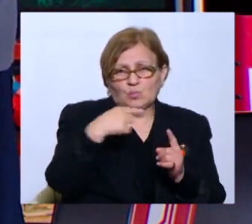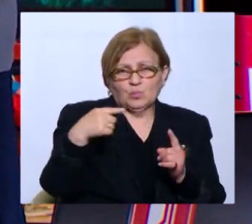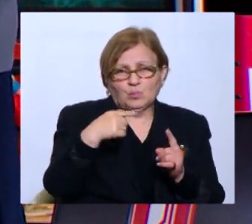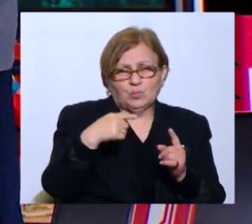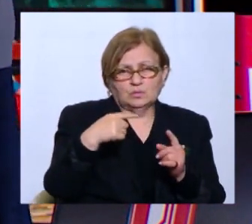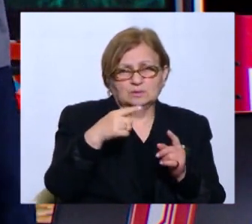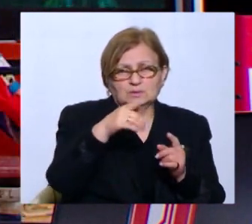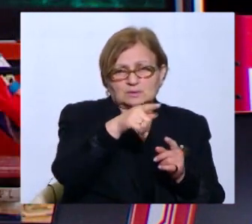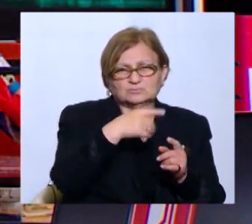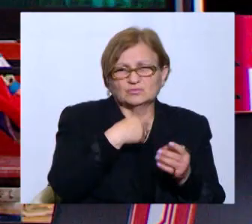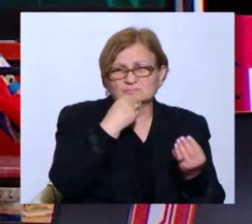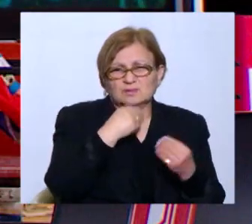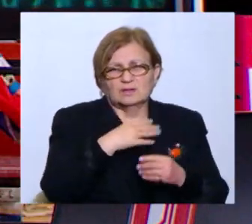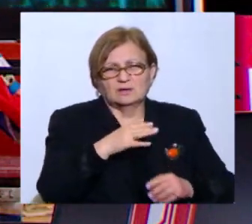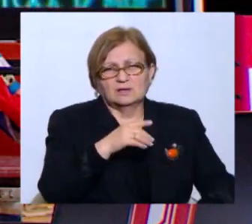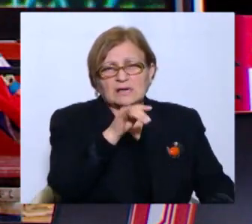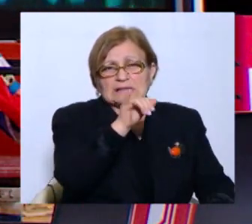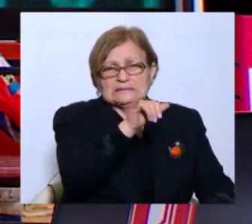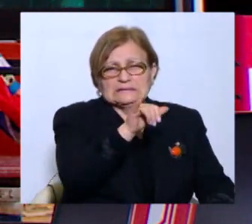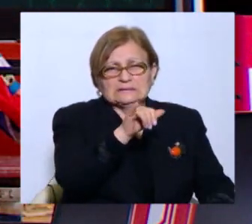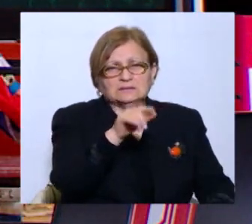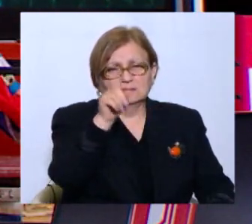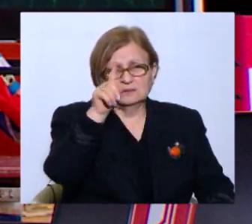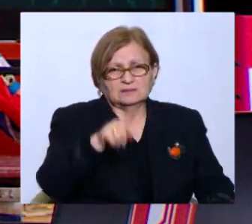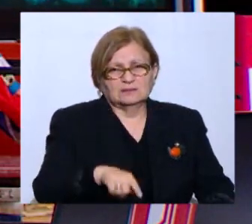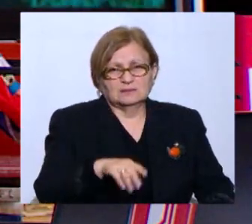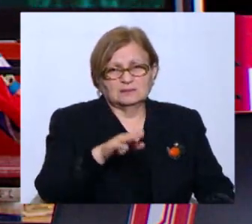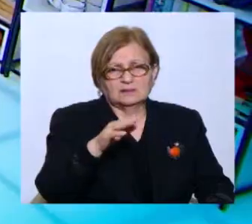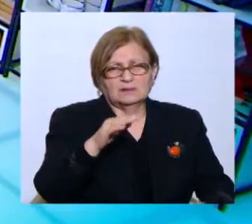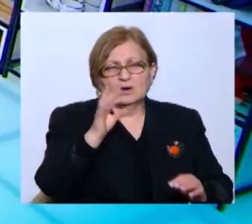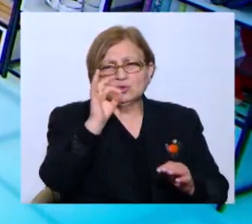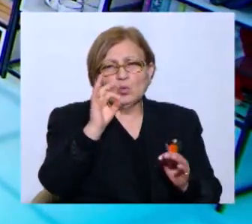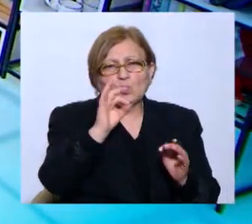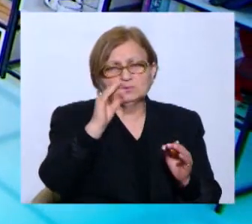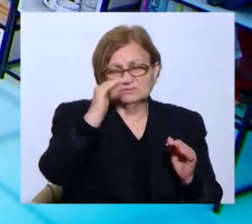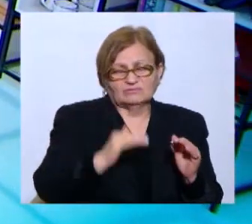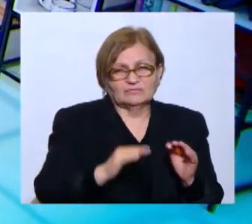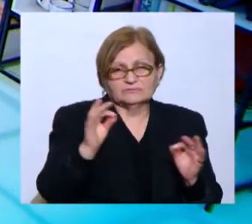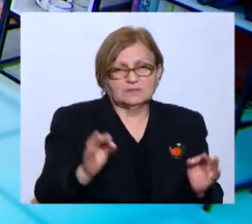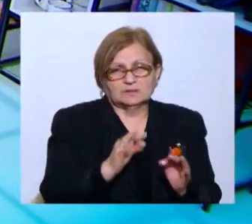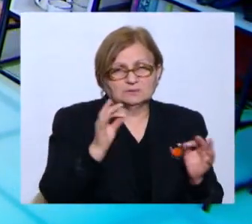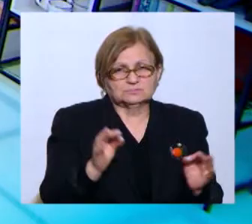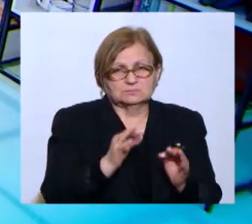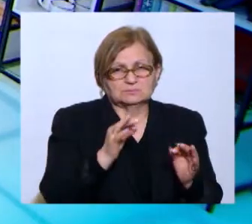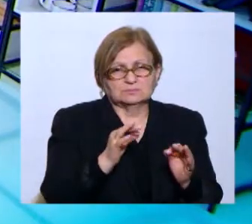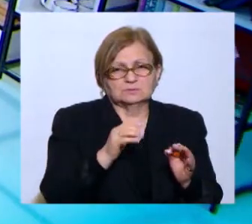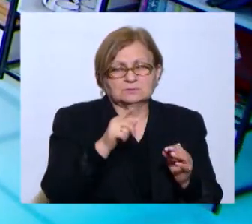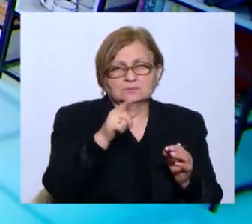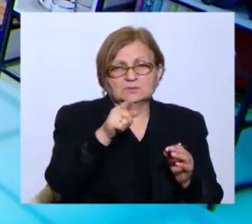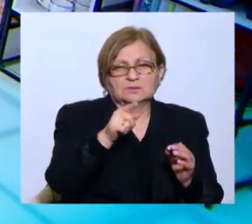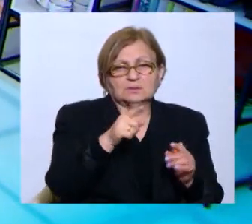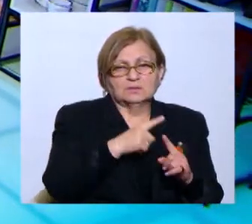სივრცეს არ ვხაროთ x-ი, როგორ დაგვიდეთ y-ი, 2 ხარისხად x-ი, არასოდეს არ ჩადის 0-ის ქვემოთ. შესაბამისად, თუ 0-ის ქვემოთ არ ჩადის x-ი ღერძის